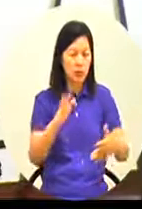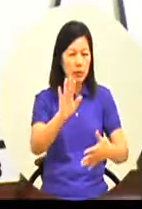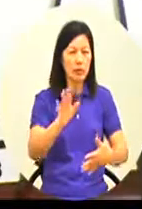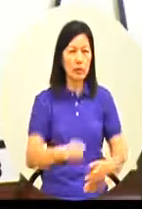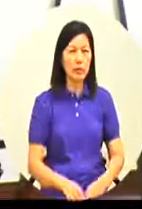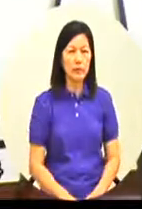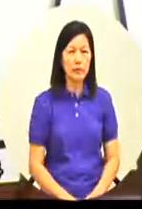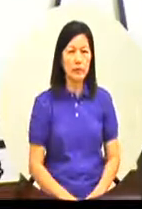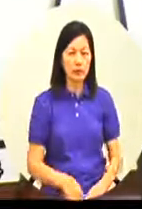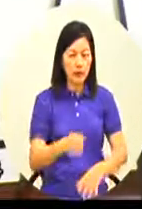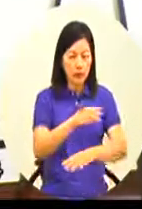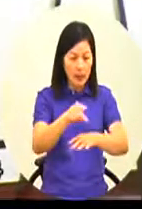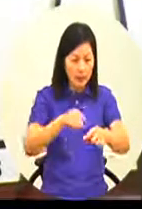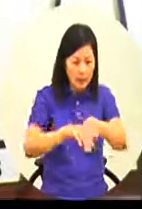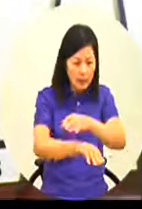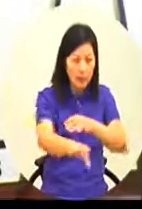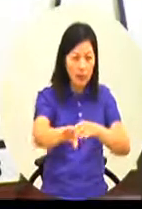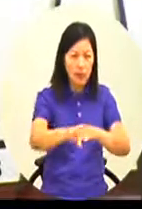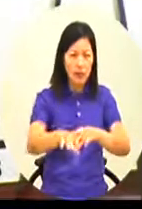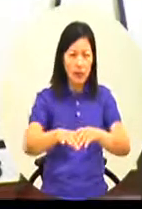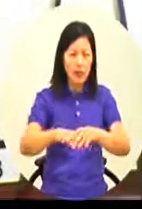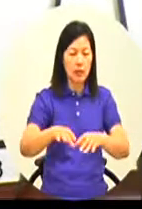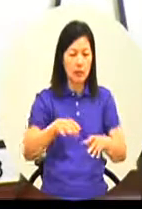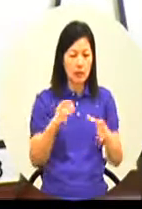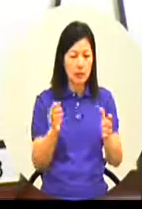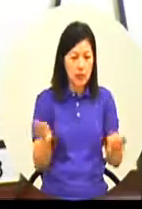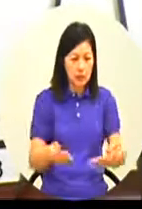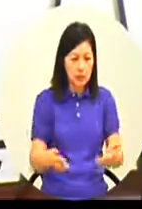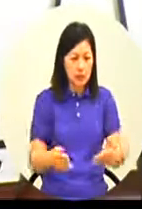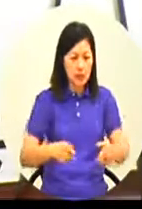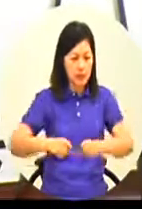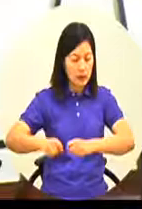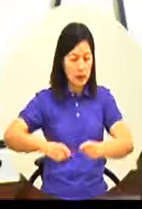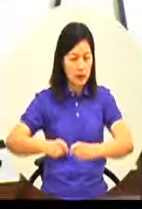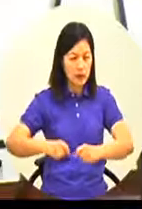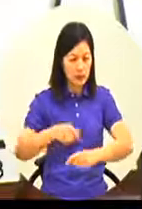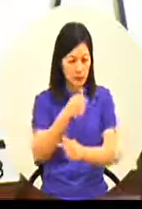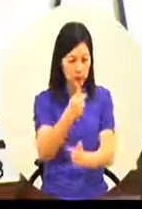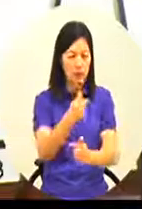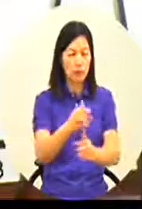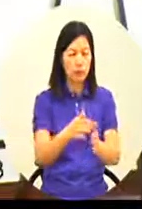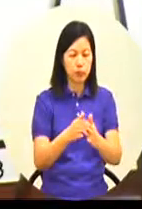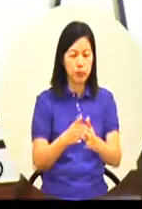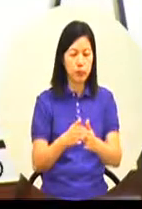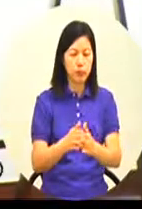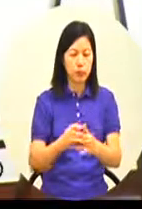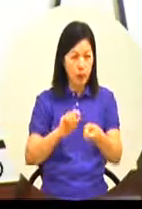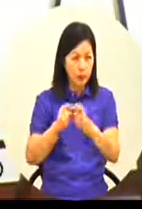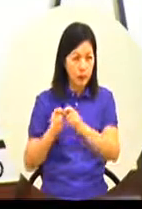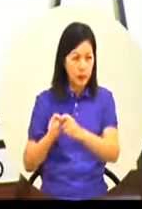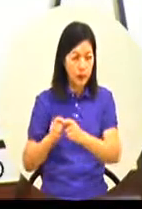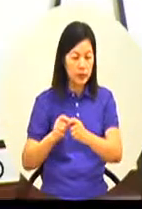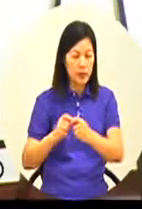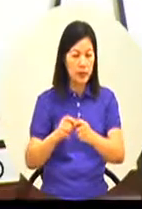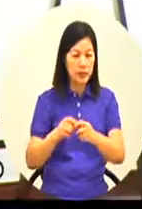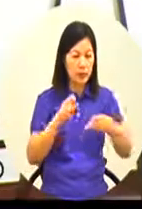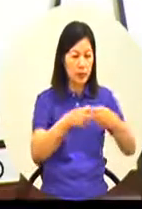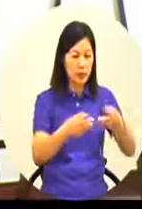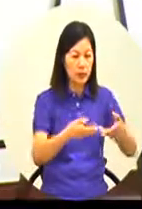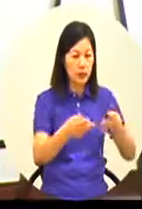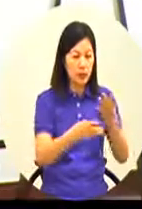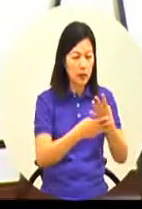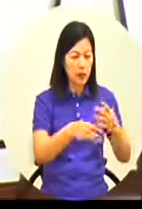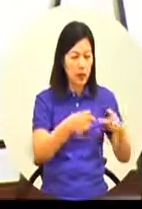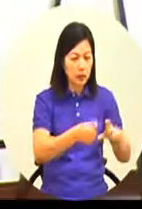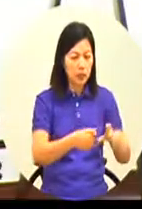让这一个系统交流道完整的这一个设计附近的居民，附近的这个工业区有人在反